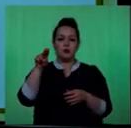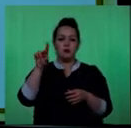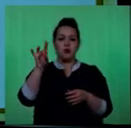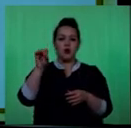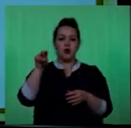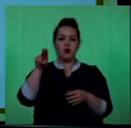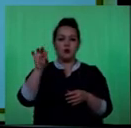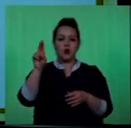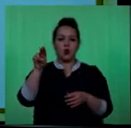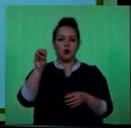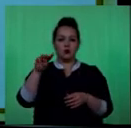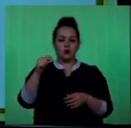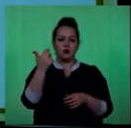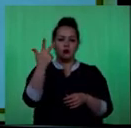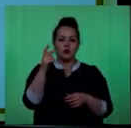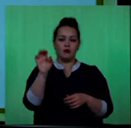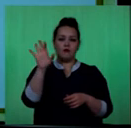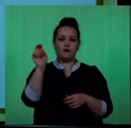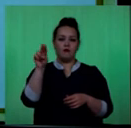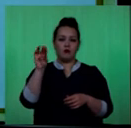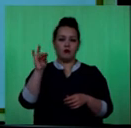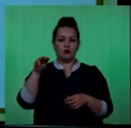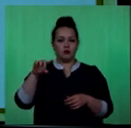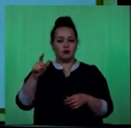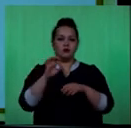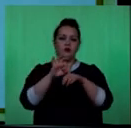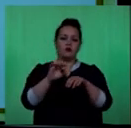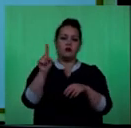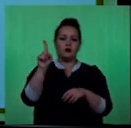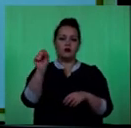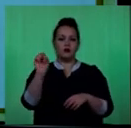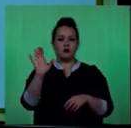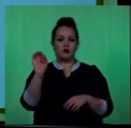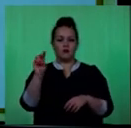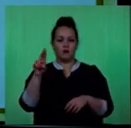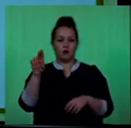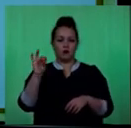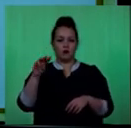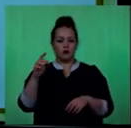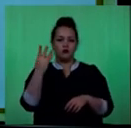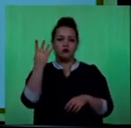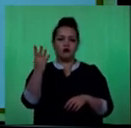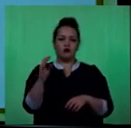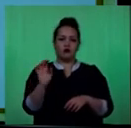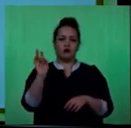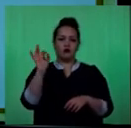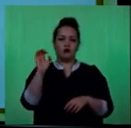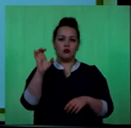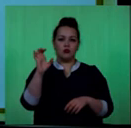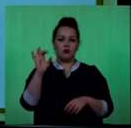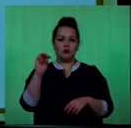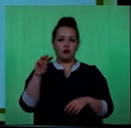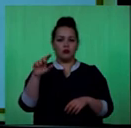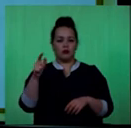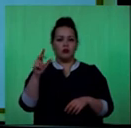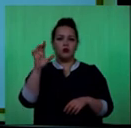третье водить приводить заводить и четвертое носить износить